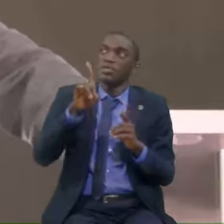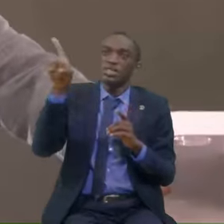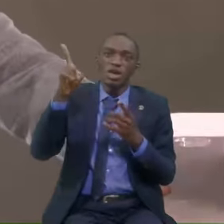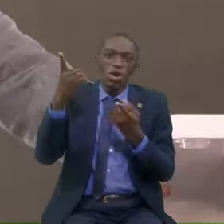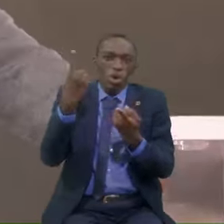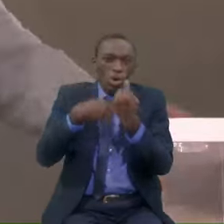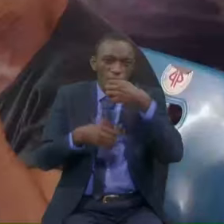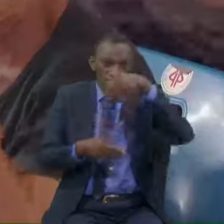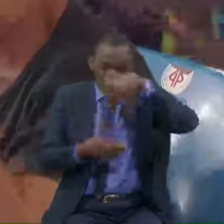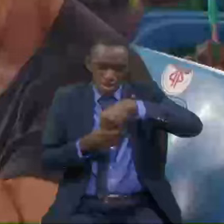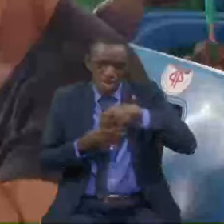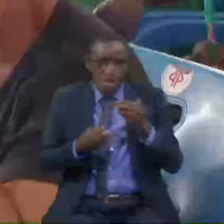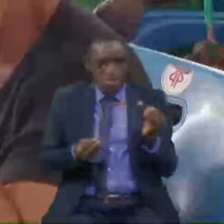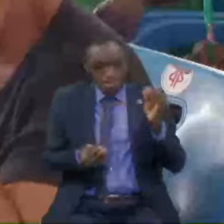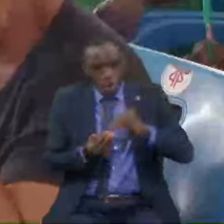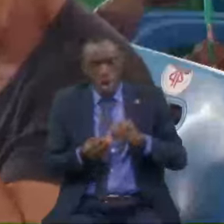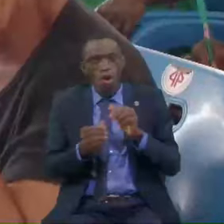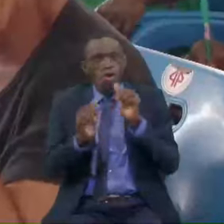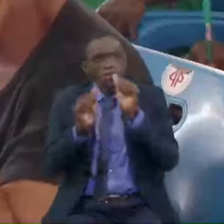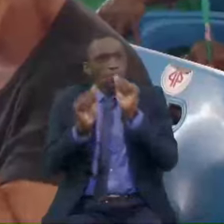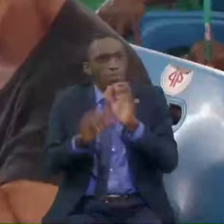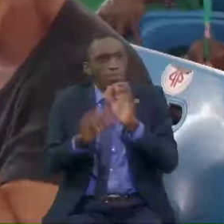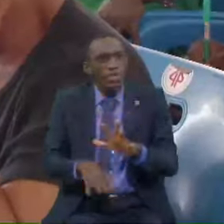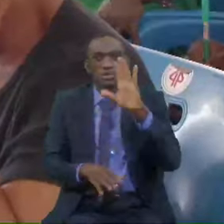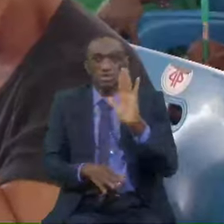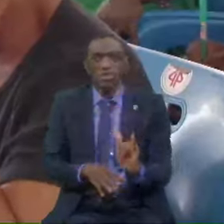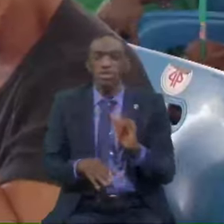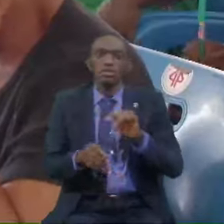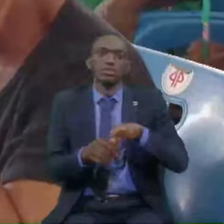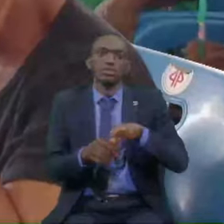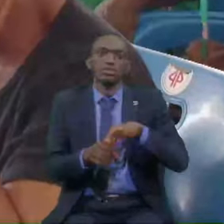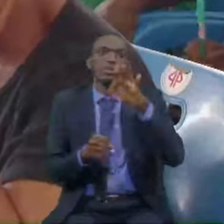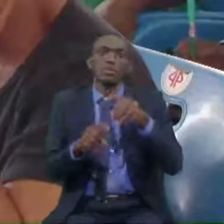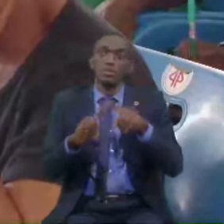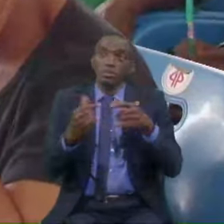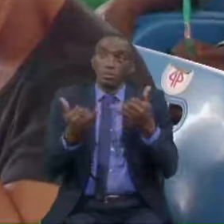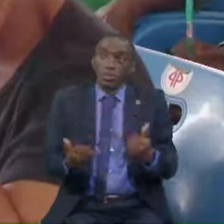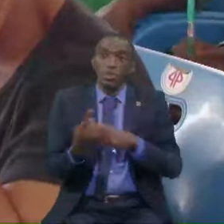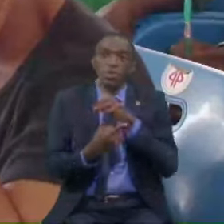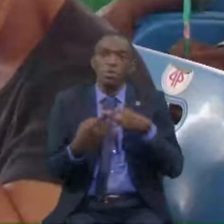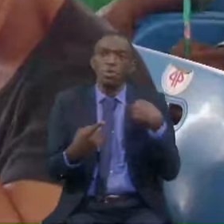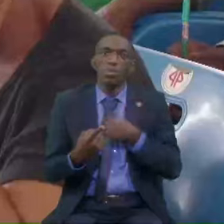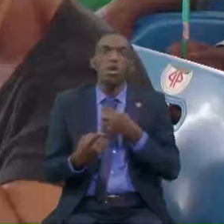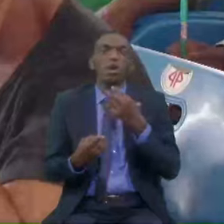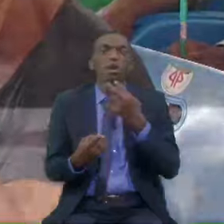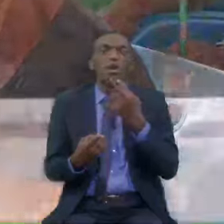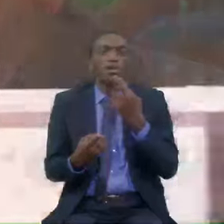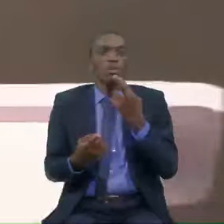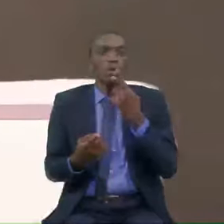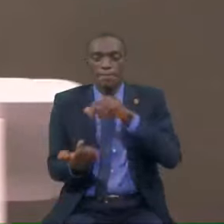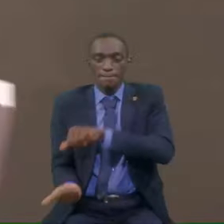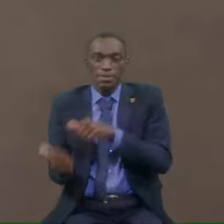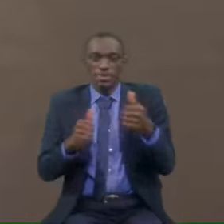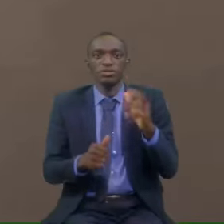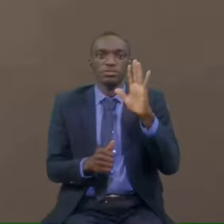Plus, béni par l'Esprit. Maintenant, quand nous sommes baptisés du Saint-Esprit, quand nous sommes